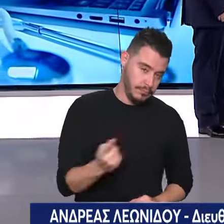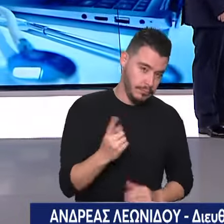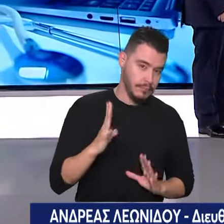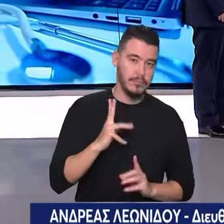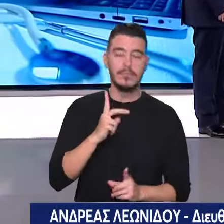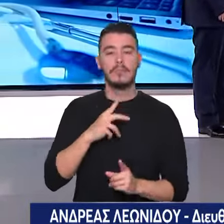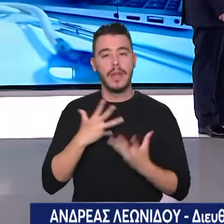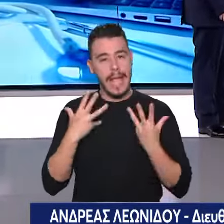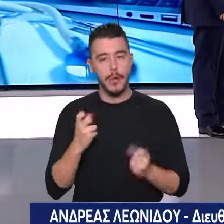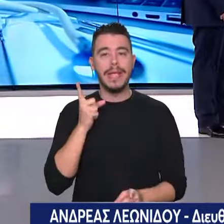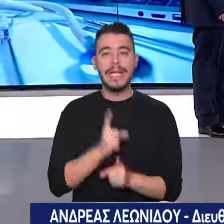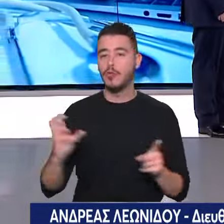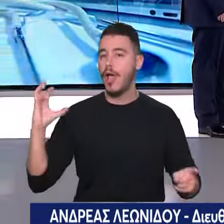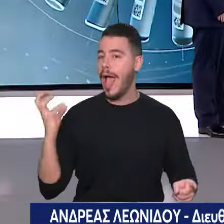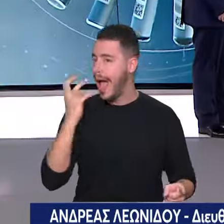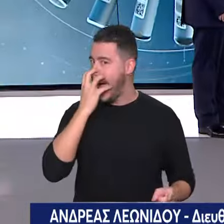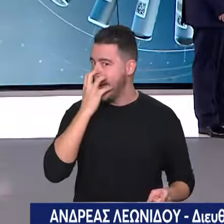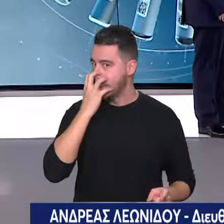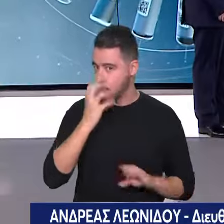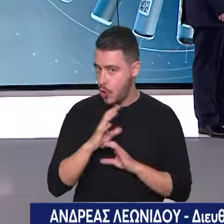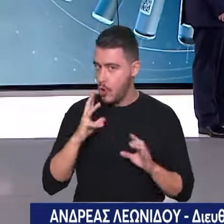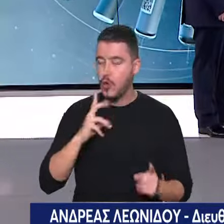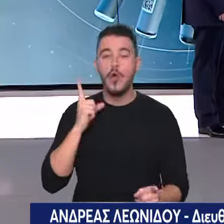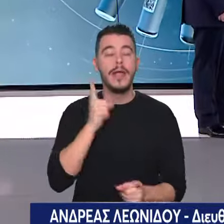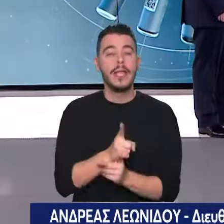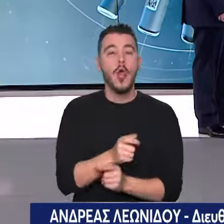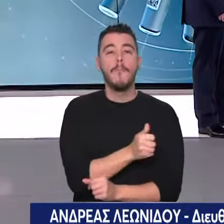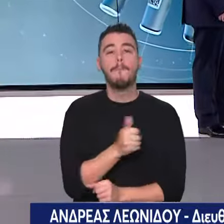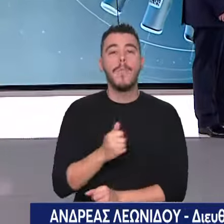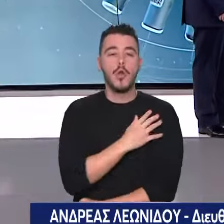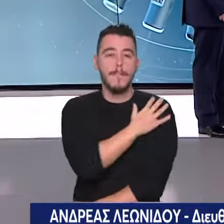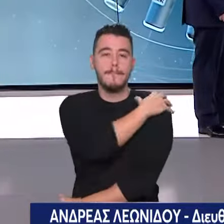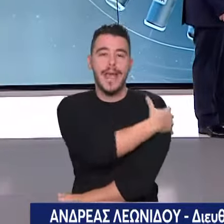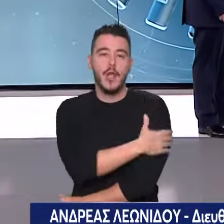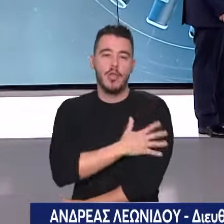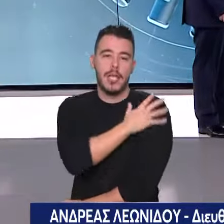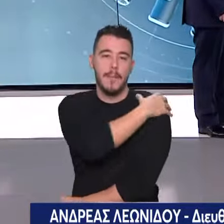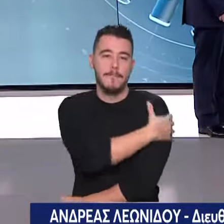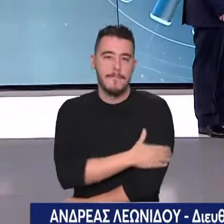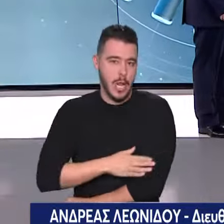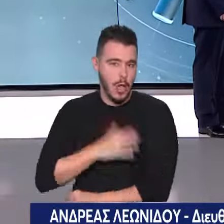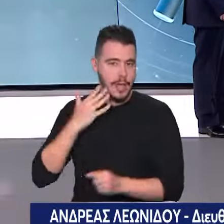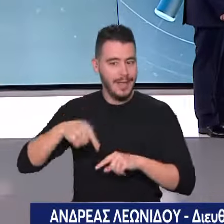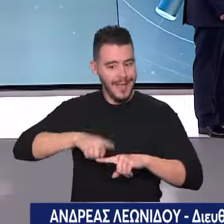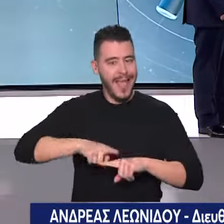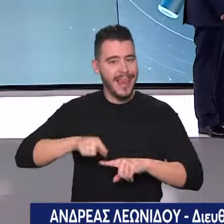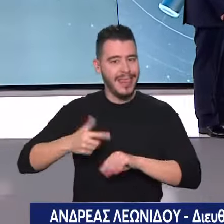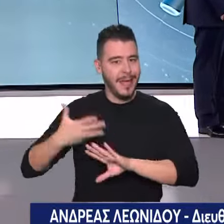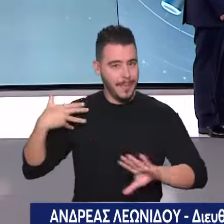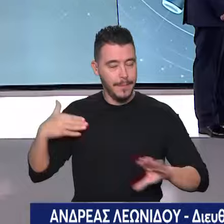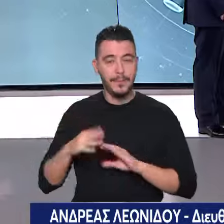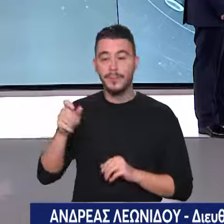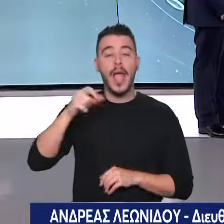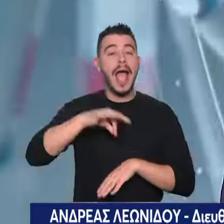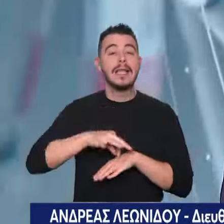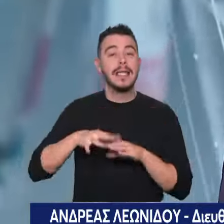εξειδικευμένη αναισθησιολόγος μας εφαρμόζει περιοχική αναισθησία και έχουμε πλέον τη δυνατότητα, το εφαρμόσαμε στην Ελλάδα πρώτη φορά πριν από κάποια χρόνια, ο ασθενής να είναι